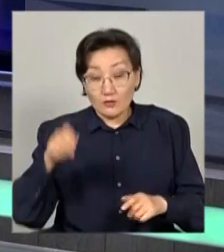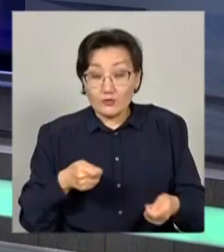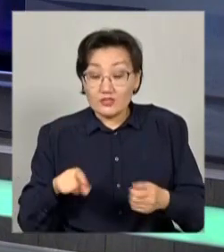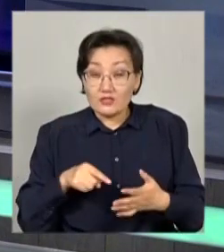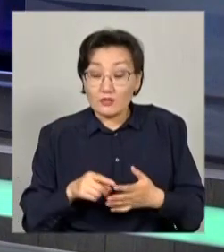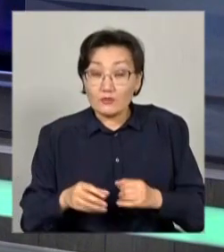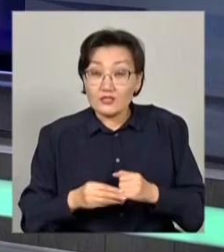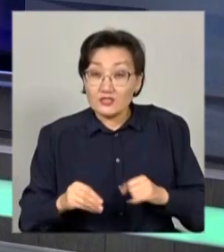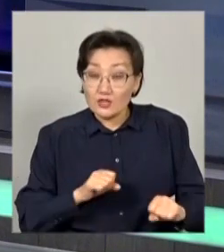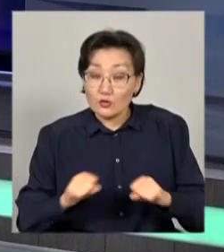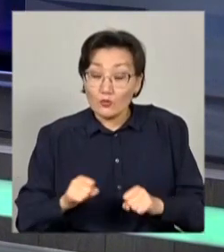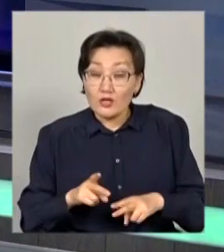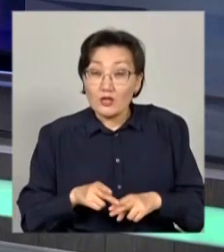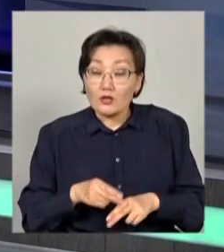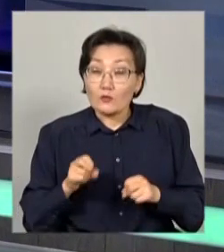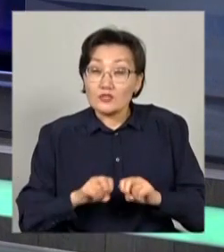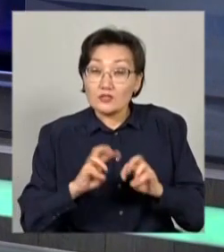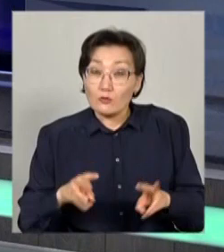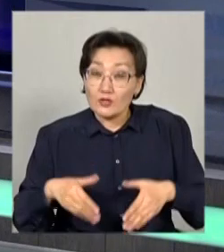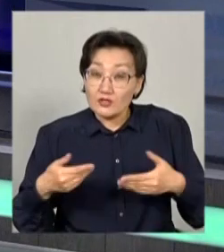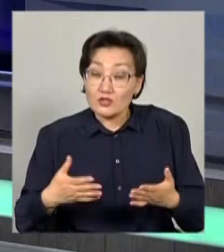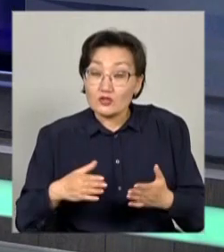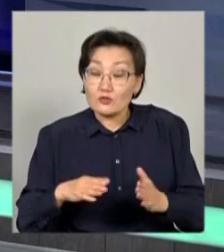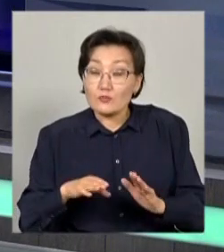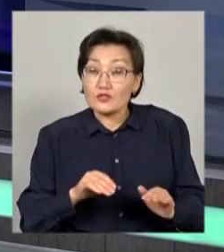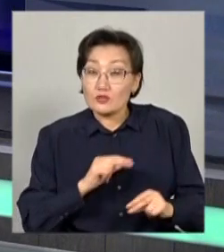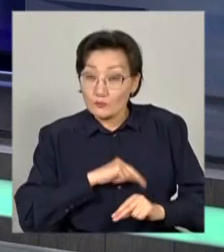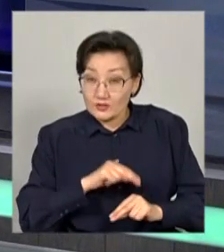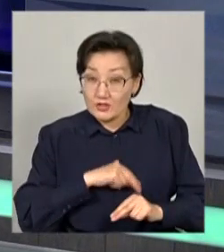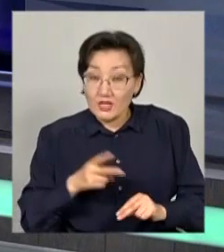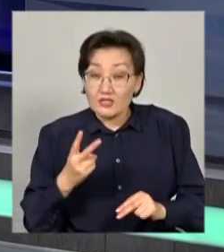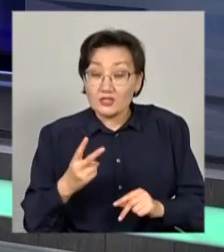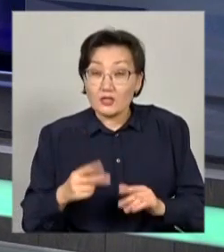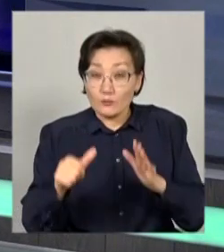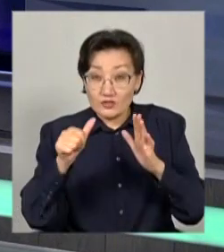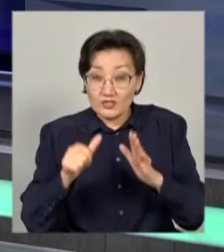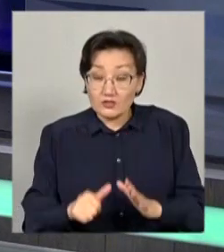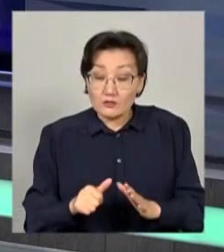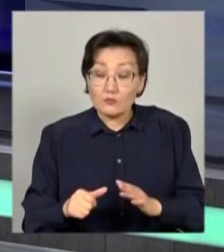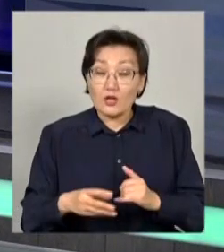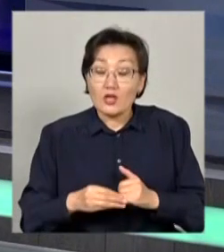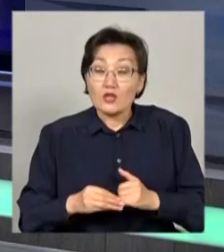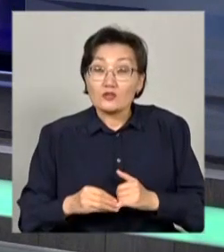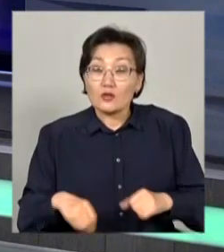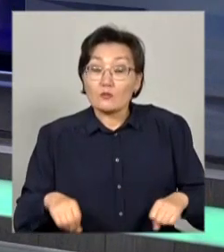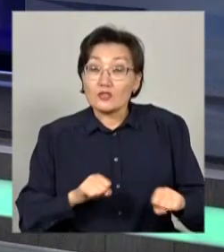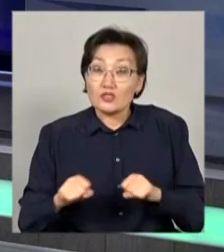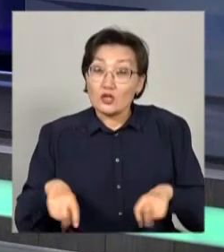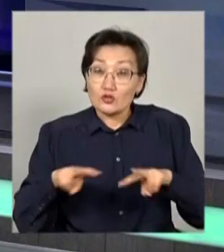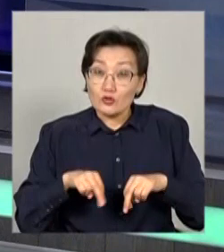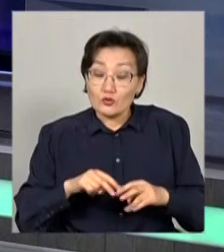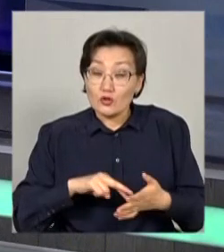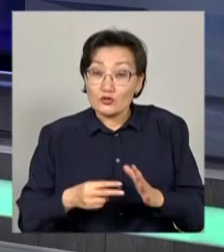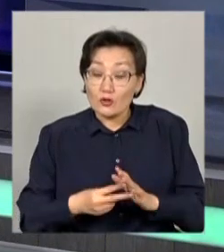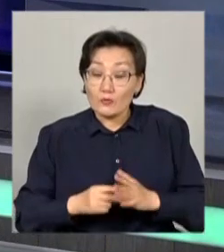сейсмикалық қауіпсіздігін қамтамасыз ету бойынша ұсынылған шаралармен биылғы екінші жарты жылдықта сейсмаудит жүргізу жоспарын мақұлдады.